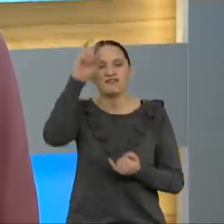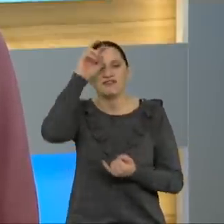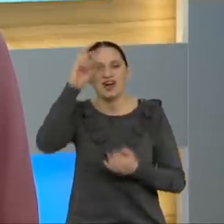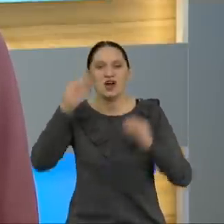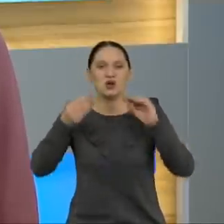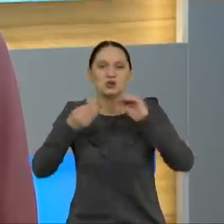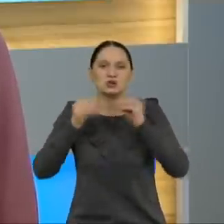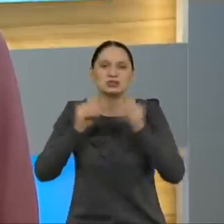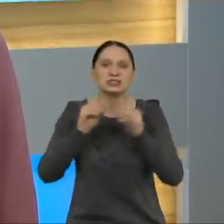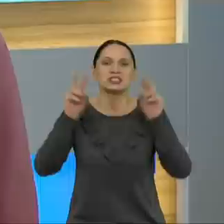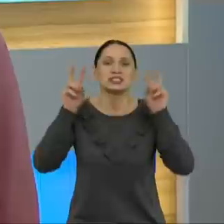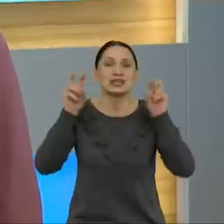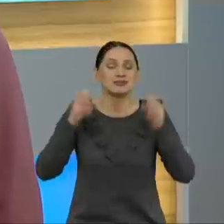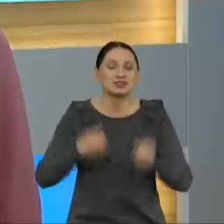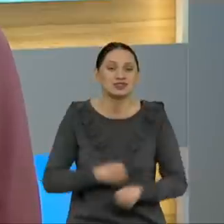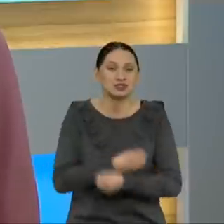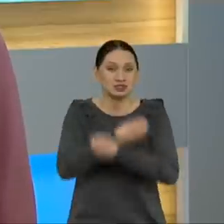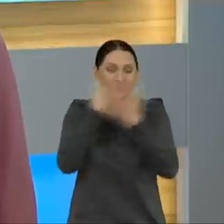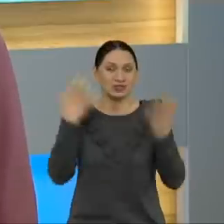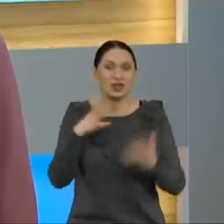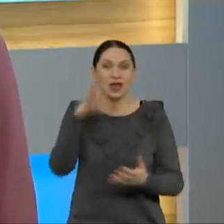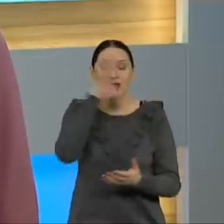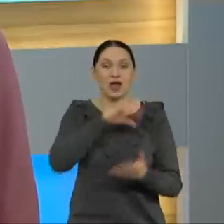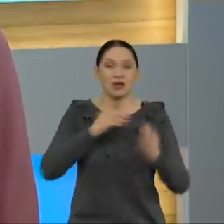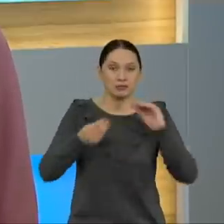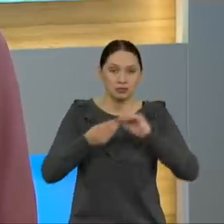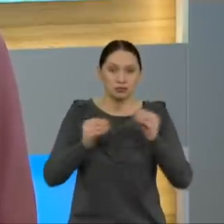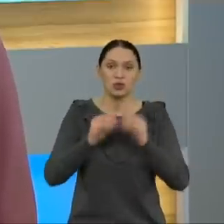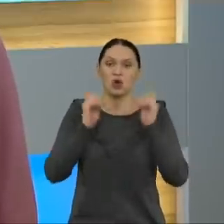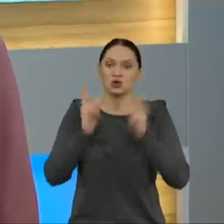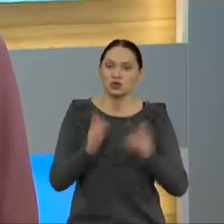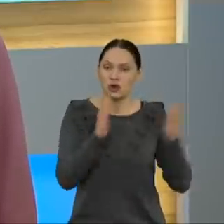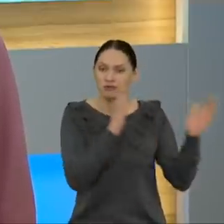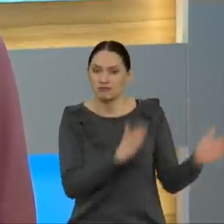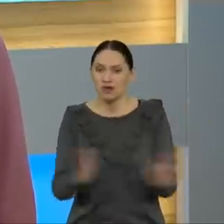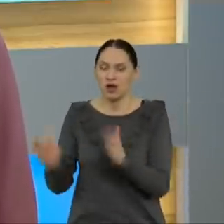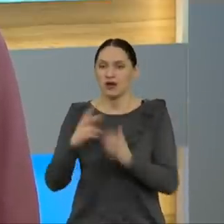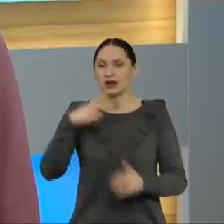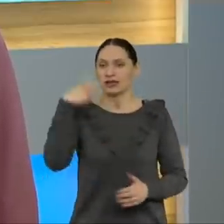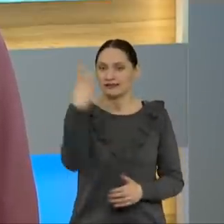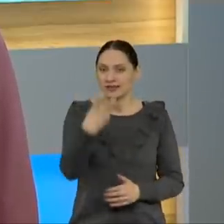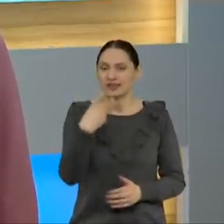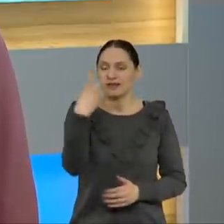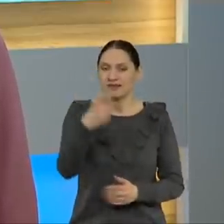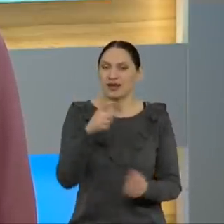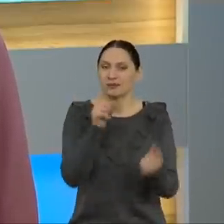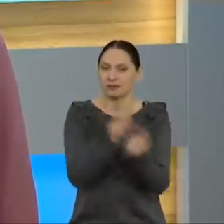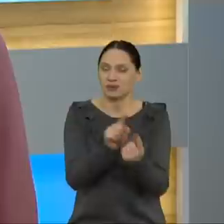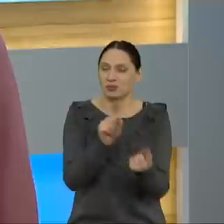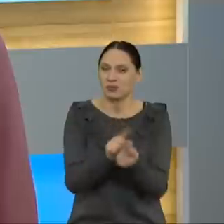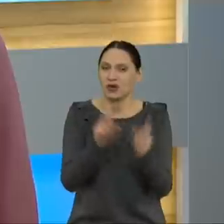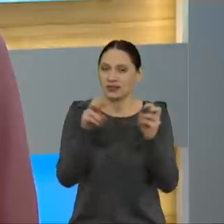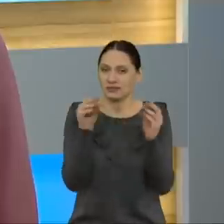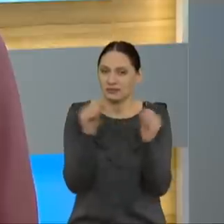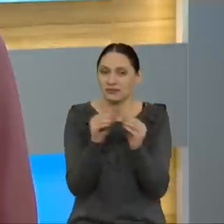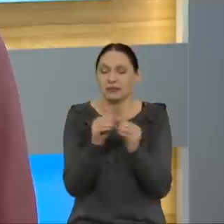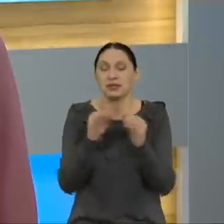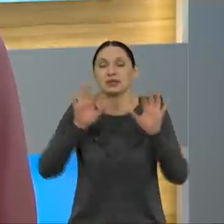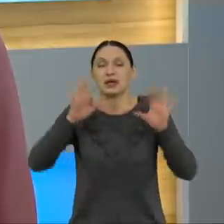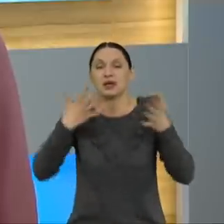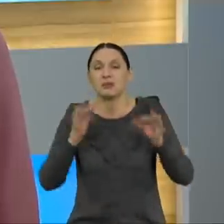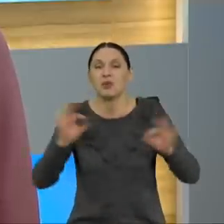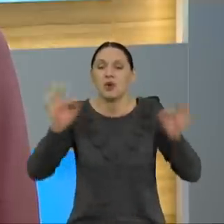švietimo. Kas tikrai sutarta, kad tokie susitikimai reguliariai vyks kas dvi savaitės. Tačiau visos kitos detalės dar